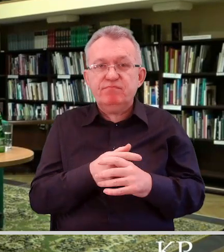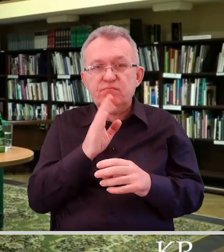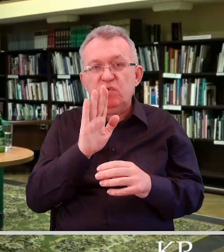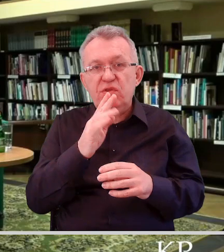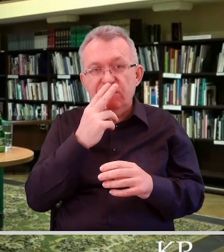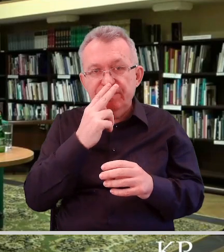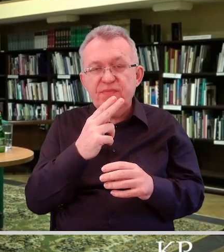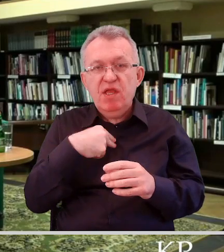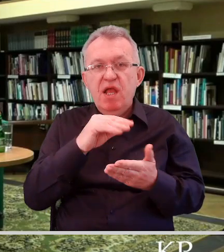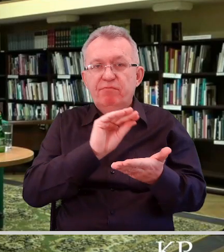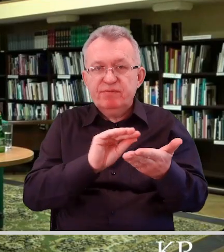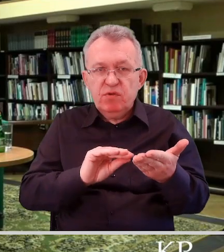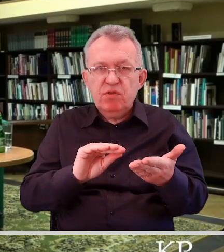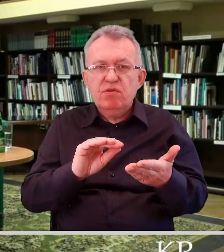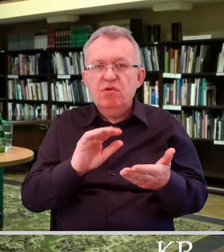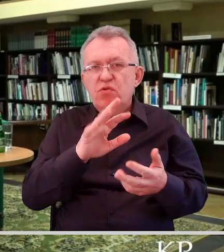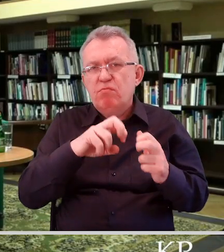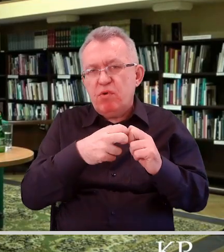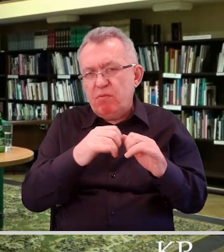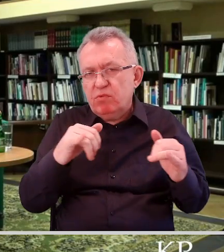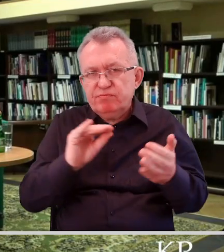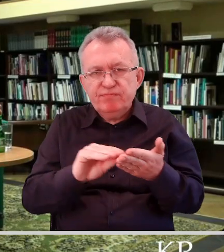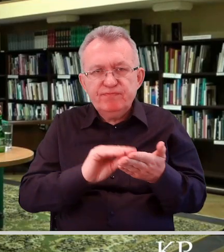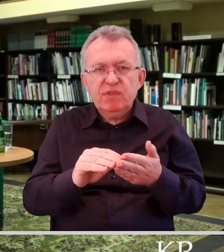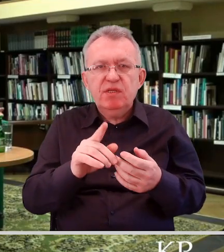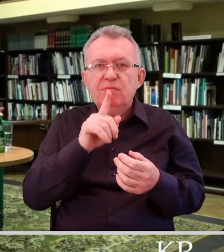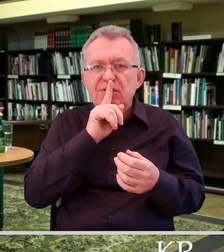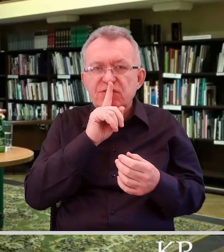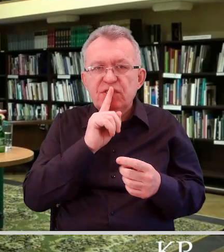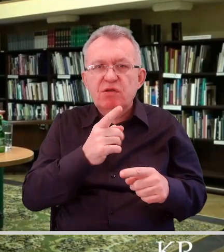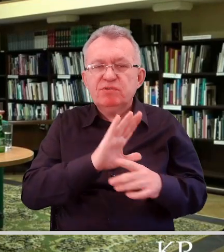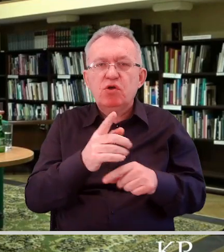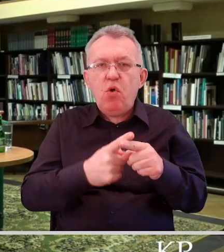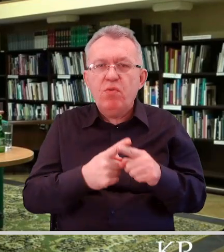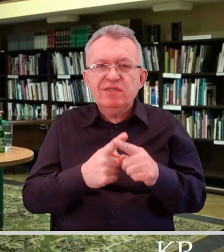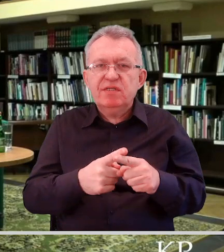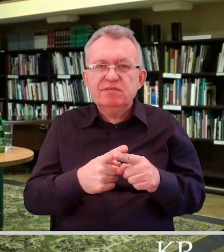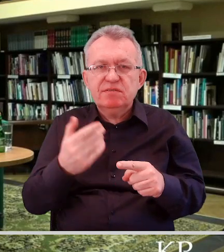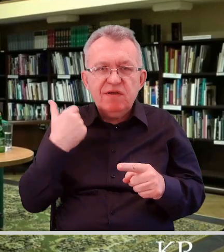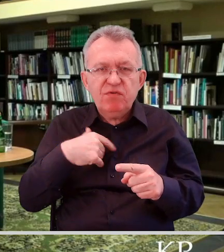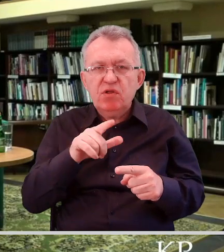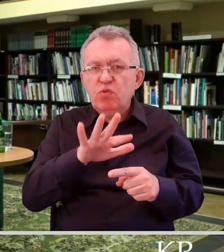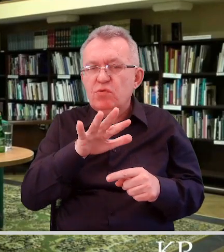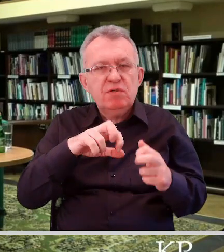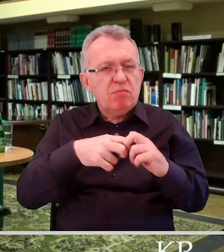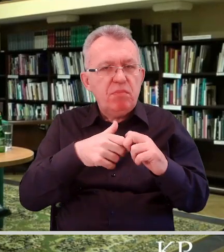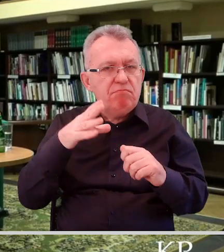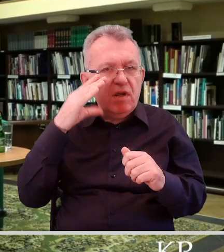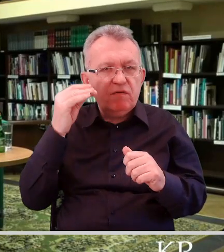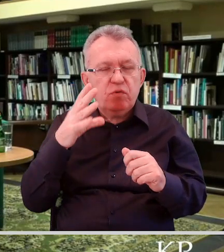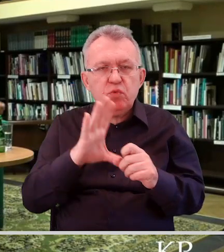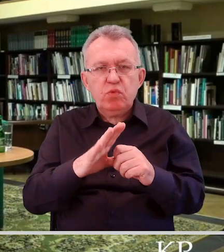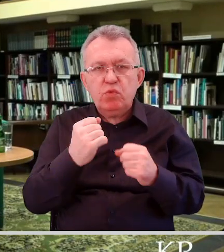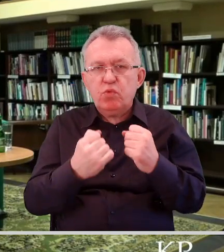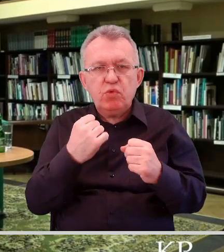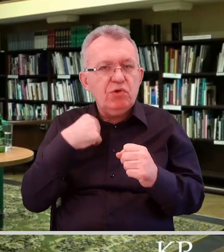opisuje różne palące problemy, typu właśnie milczenie wokół kolonizacji. To jest bardzo duży problem Belgów, który trudno